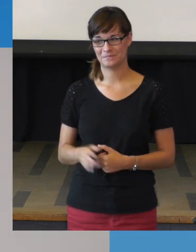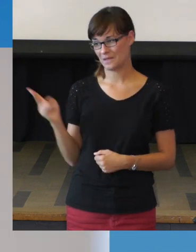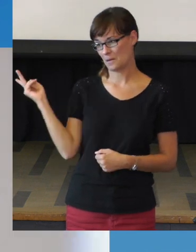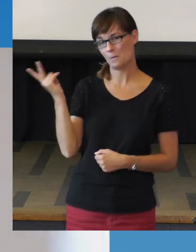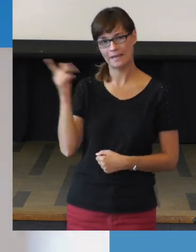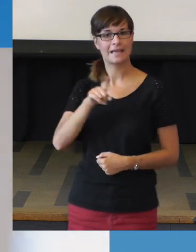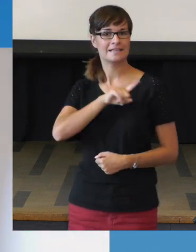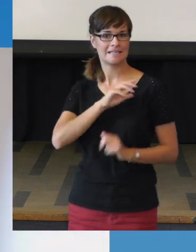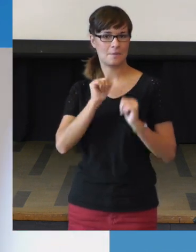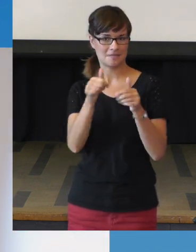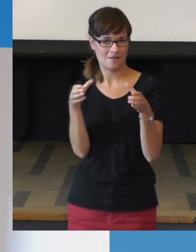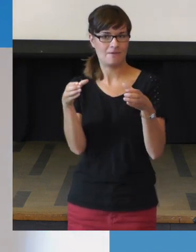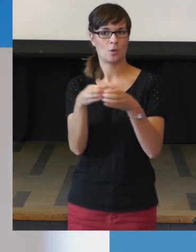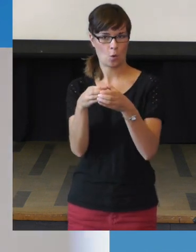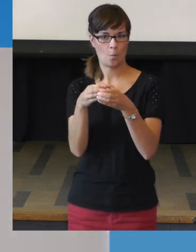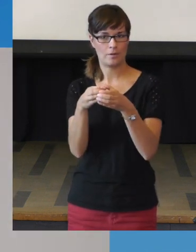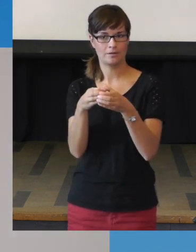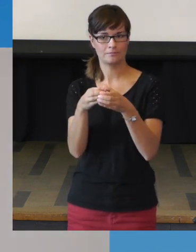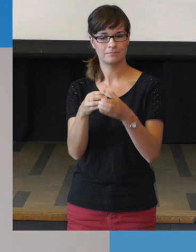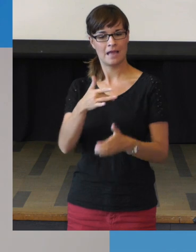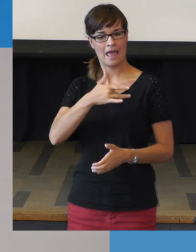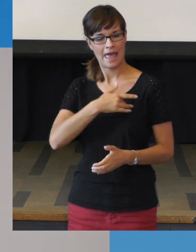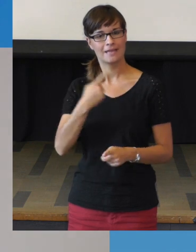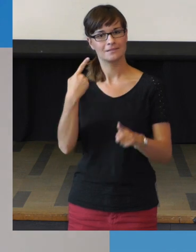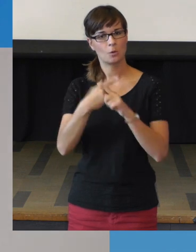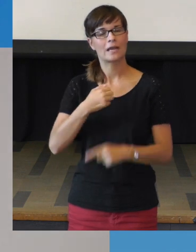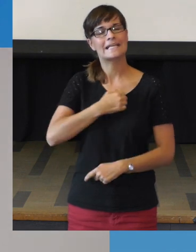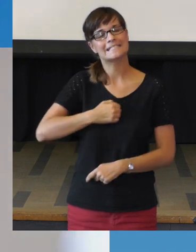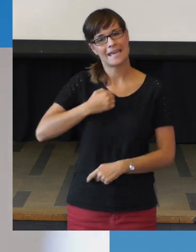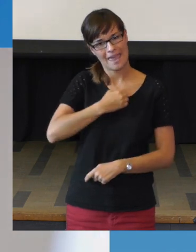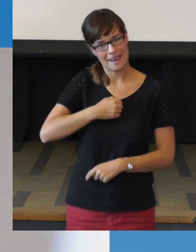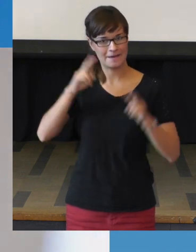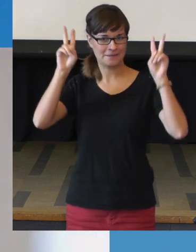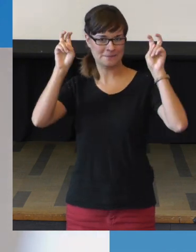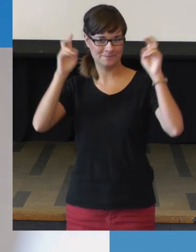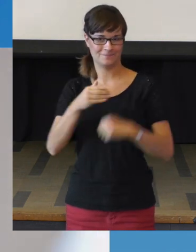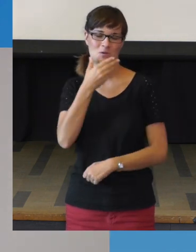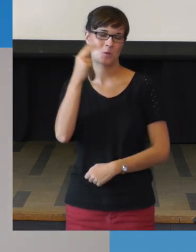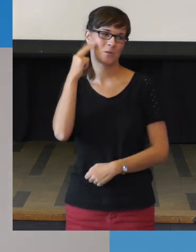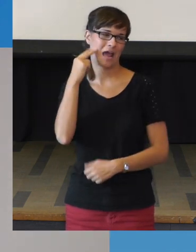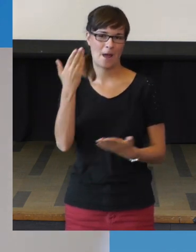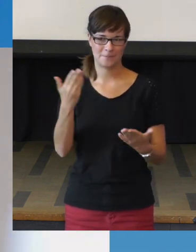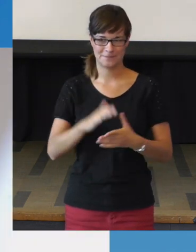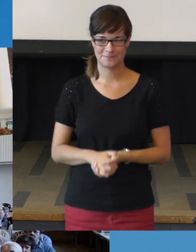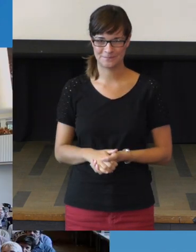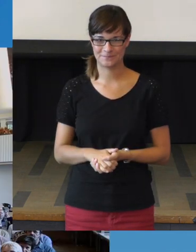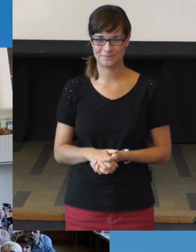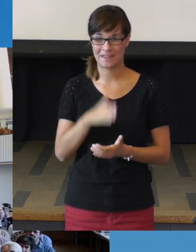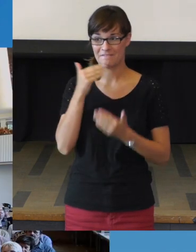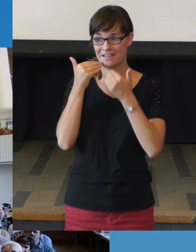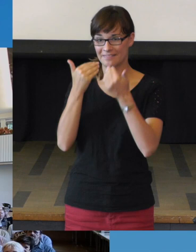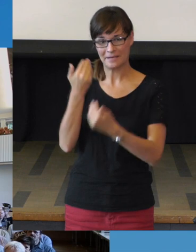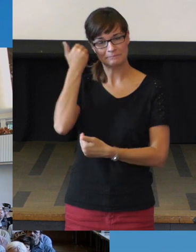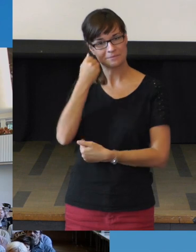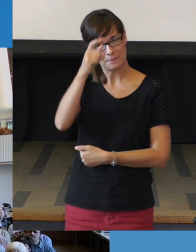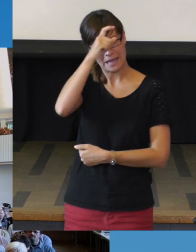Sie sind beide in der Selbsthilfegruppe Herz und Seele. Ein ganz schöner Name, finde ich. Ja, vielen Dank, liebe Experten,